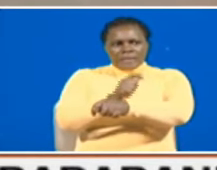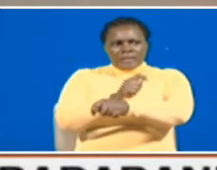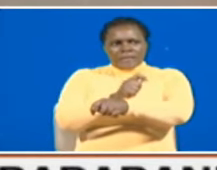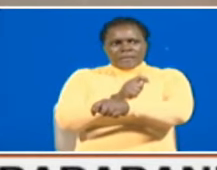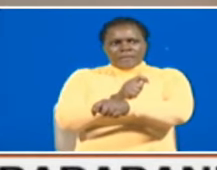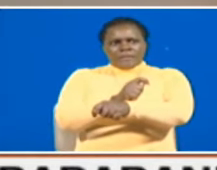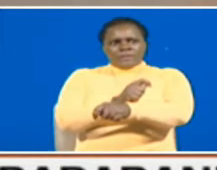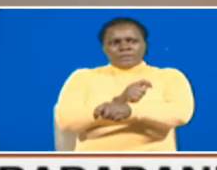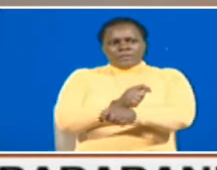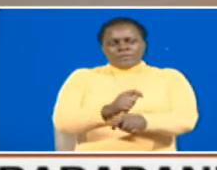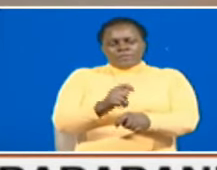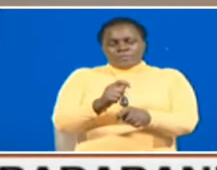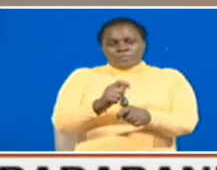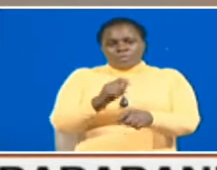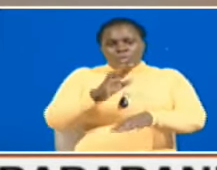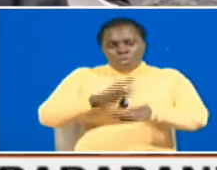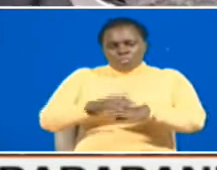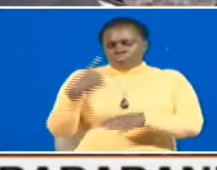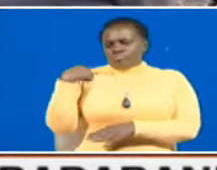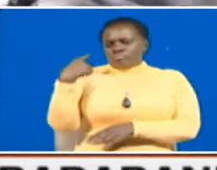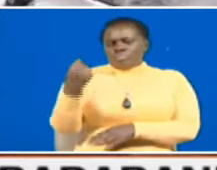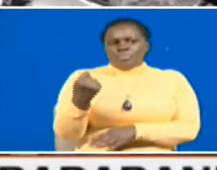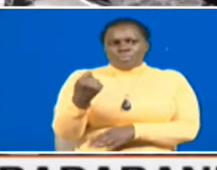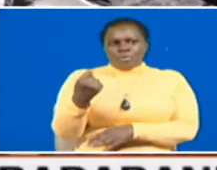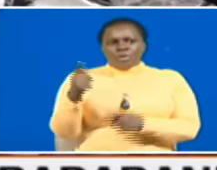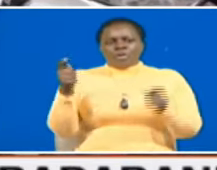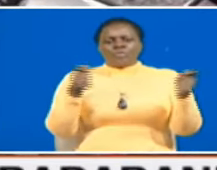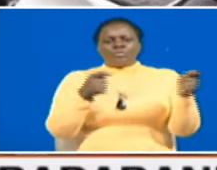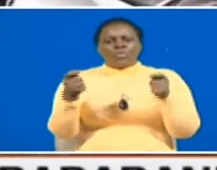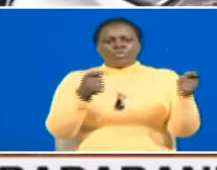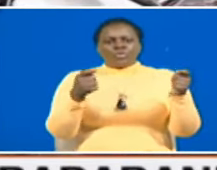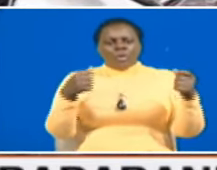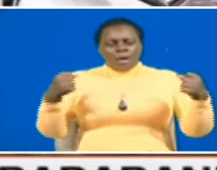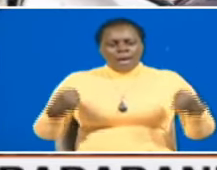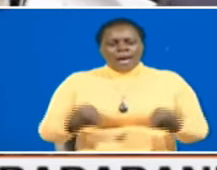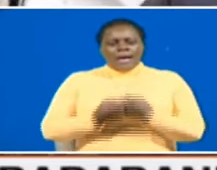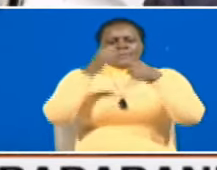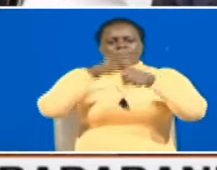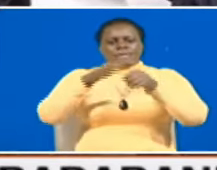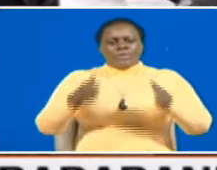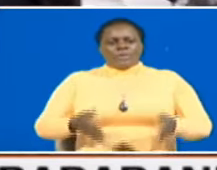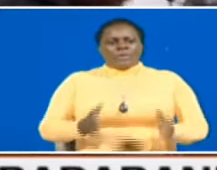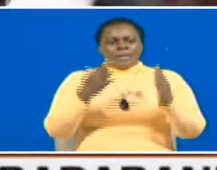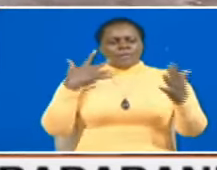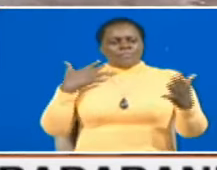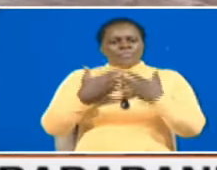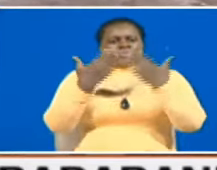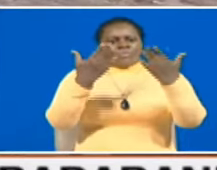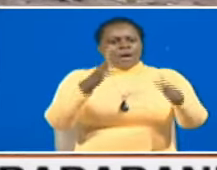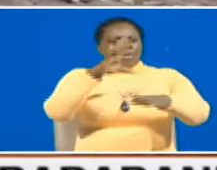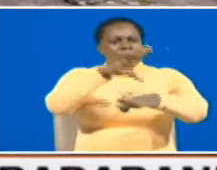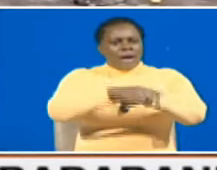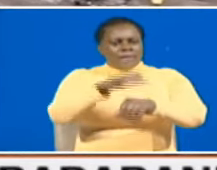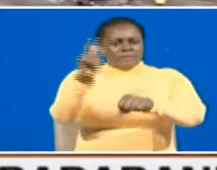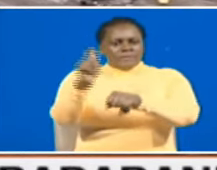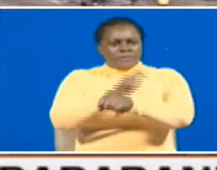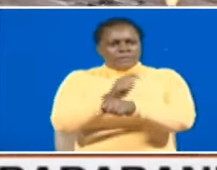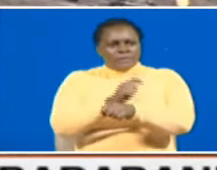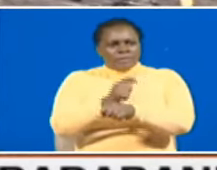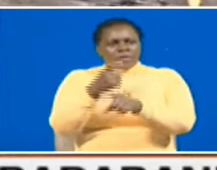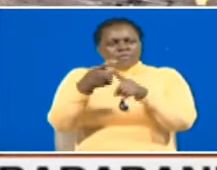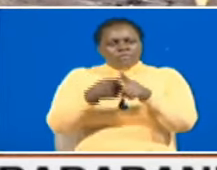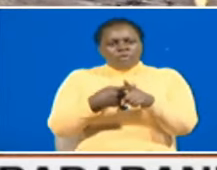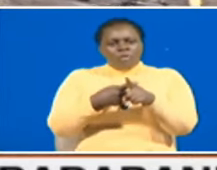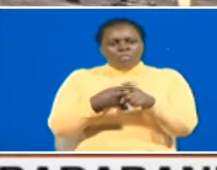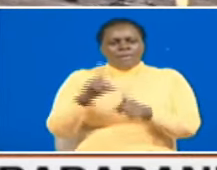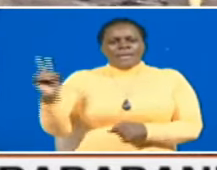makali madereva katika jitihada za hivi punde za kukabiliana na ajali za barabarani. Kufikia sasa waliopokea mafunzo ni madereva kutoka